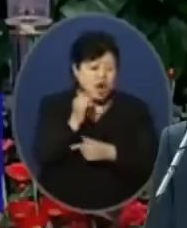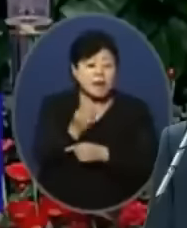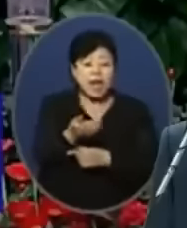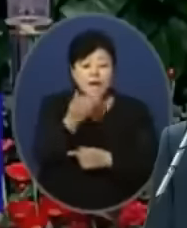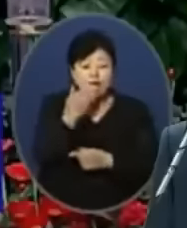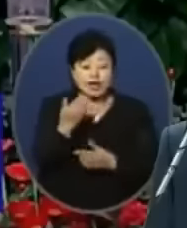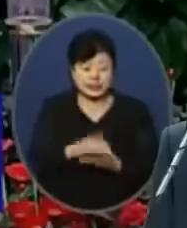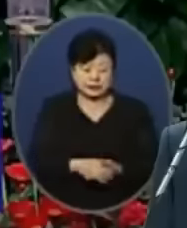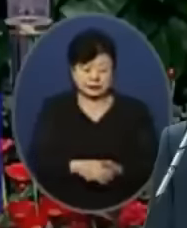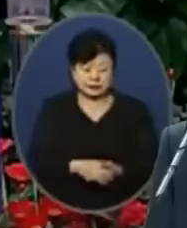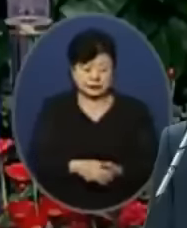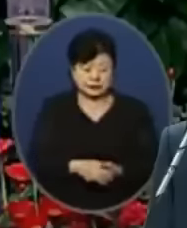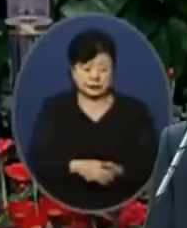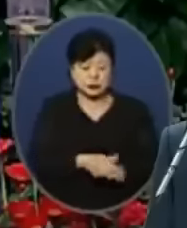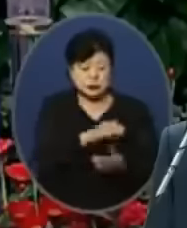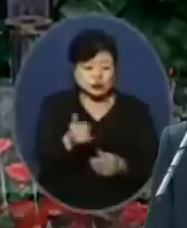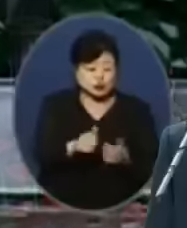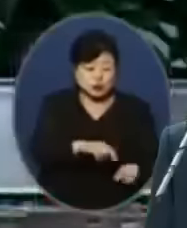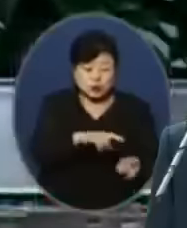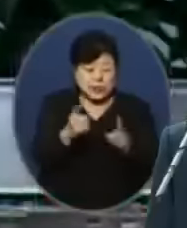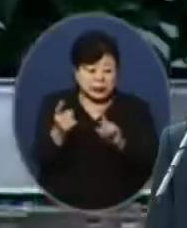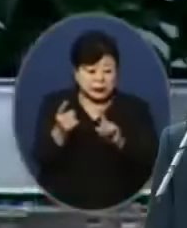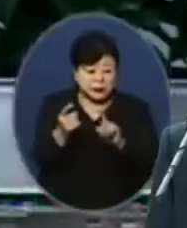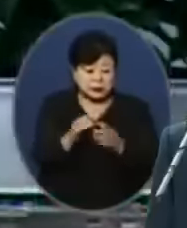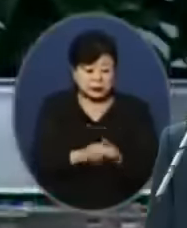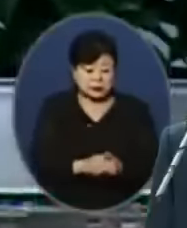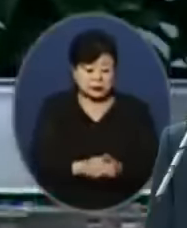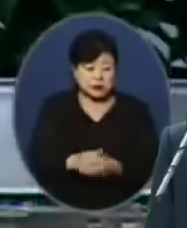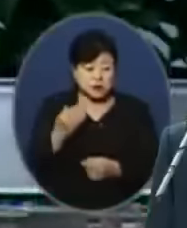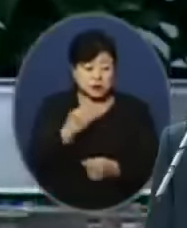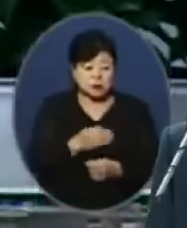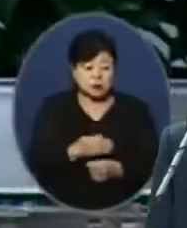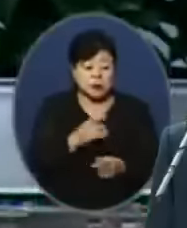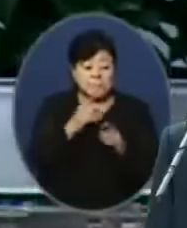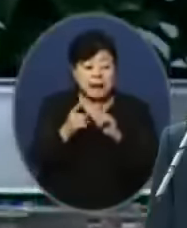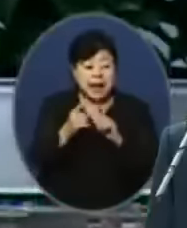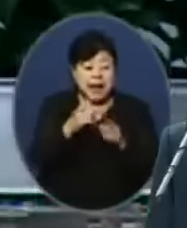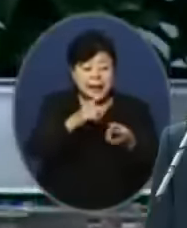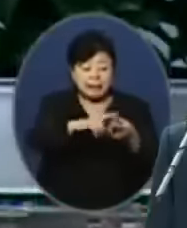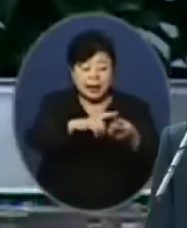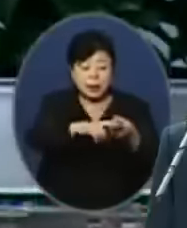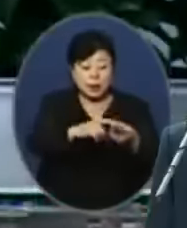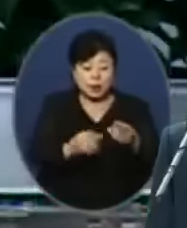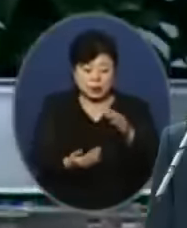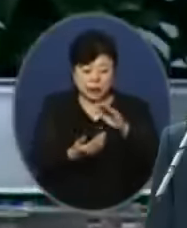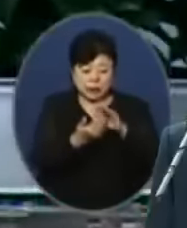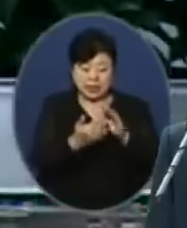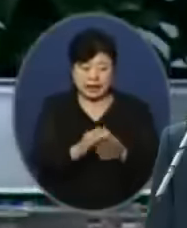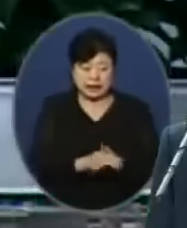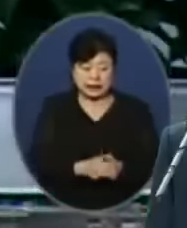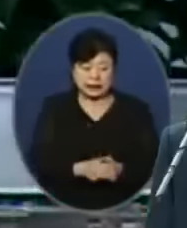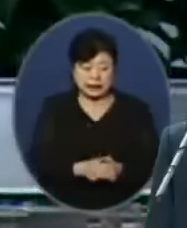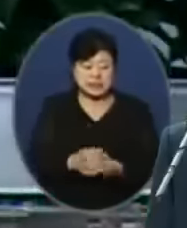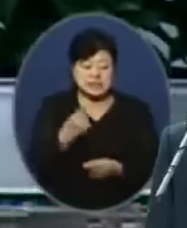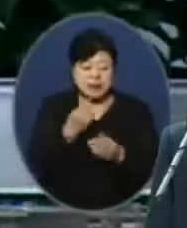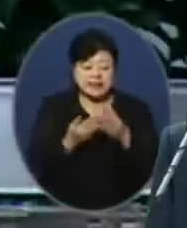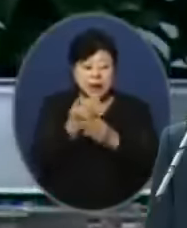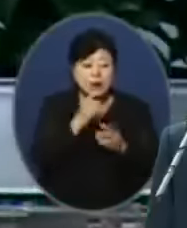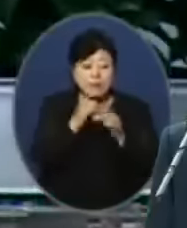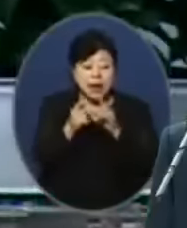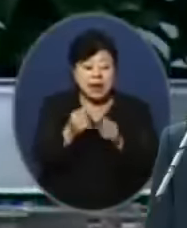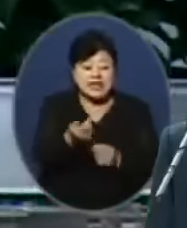먹으리라. 우리의 죽고 사는 것이 우리 현재 말하는 것에 달렸던 것입니다. 입에서 나온